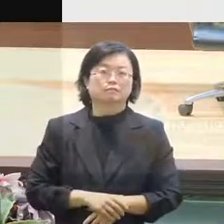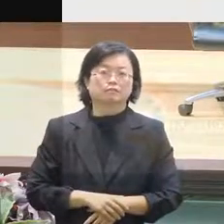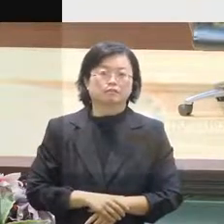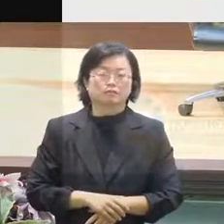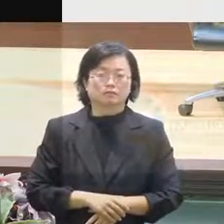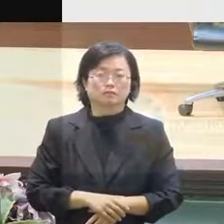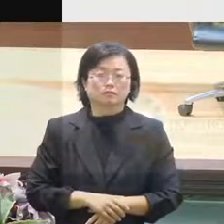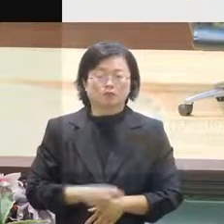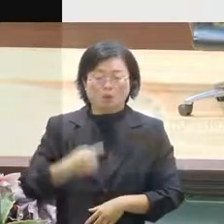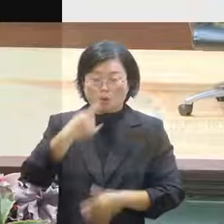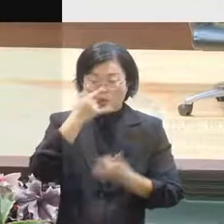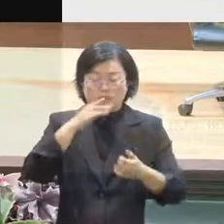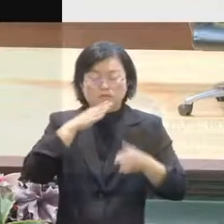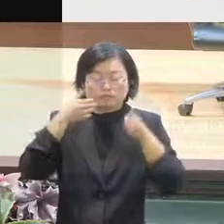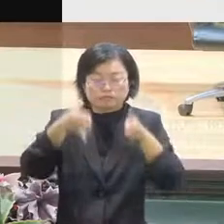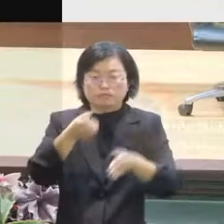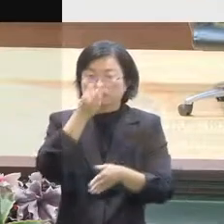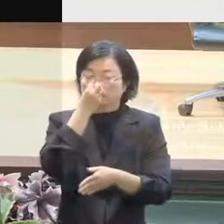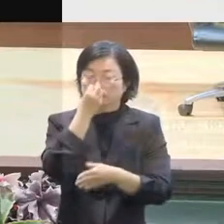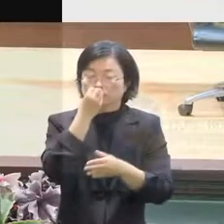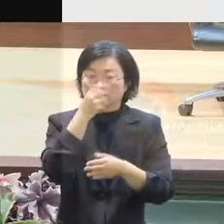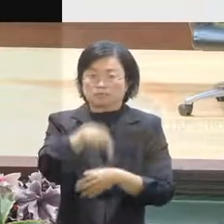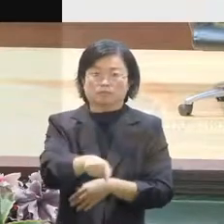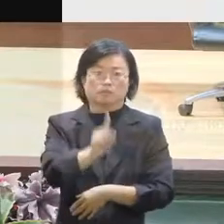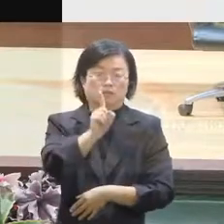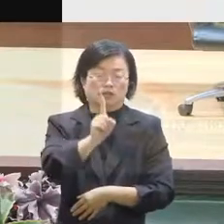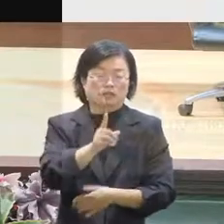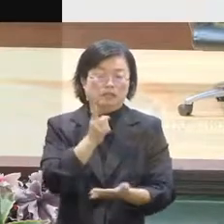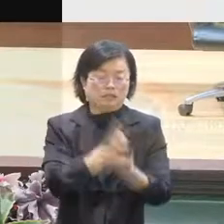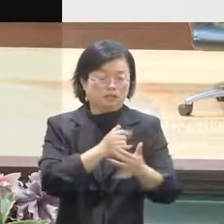地方的状况，所以呢其实我们每一个数据的